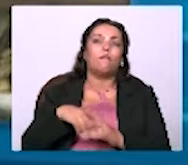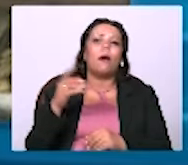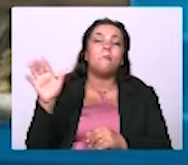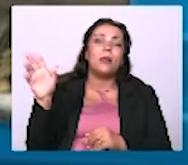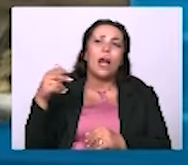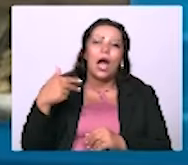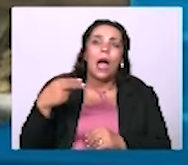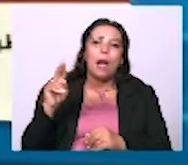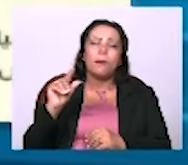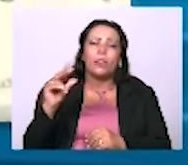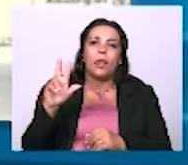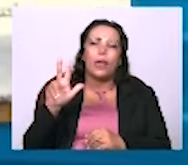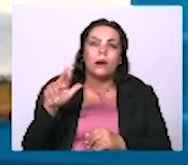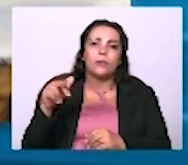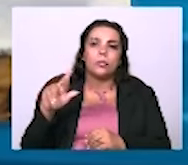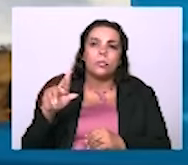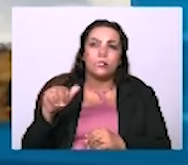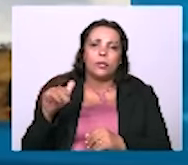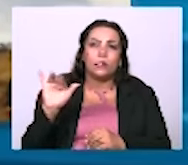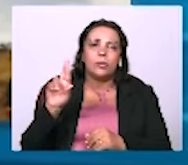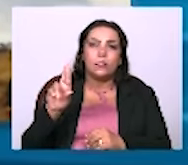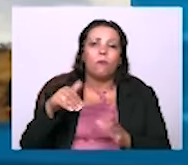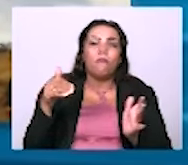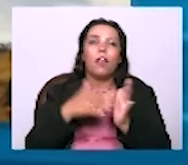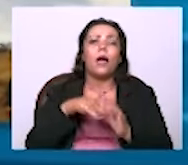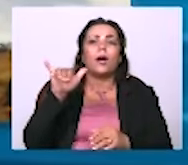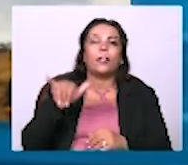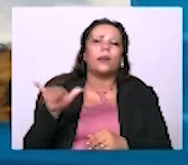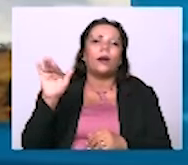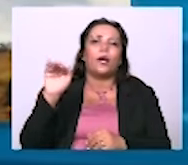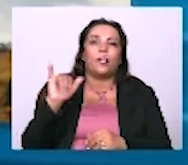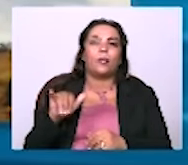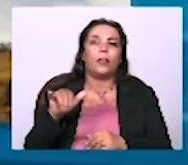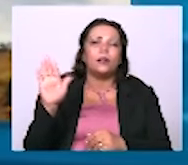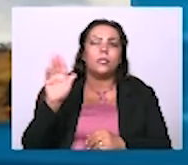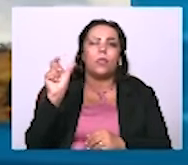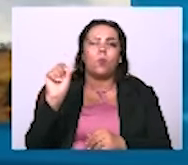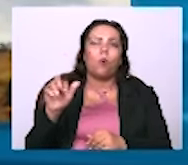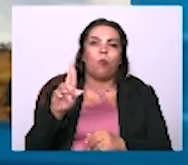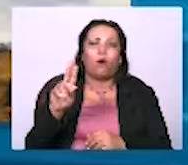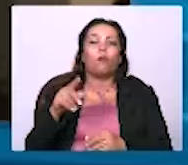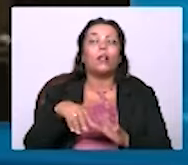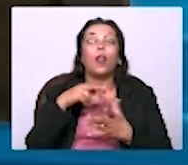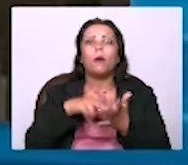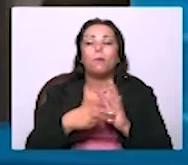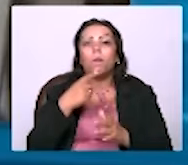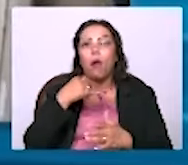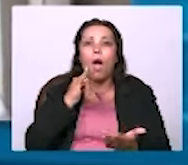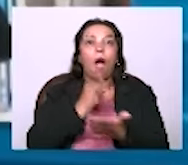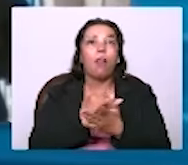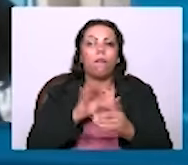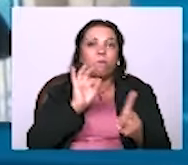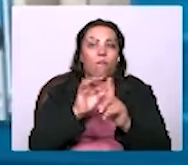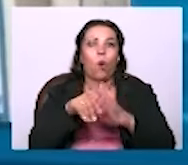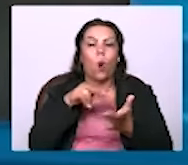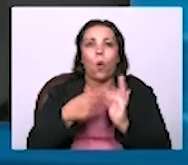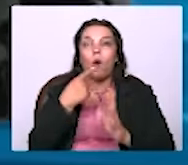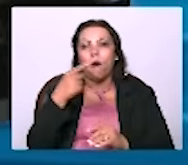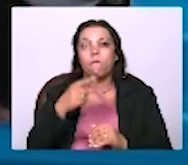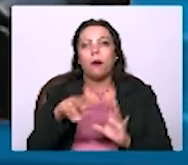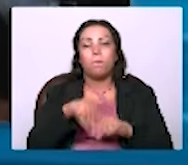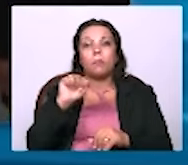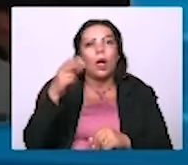العزيز الرنتيسي واخيرا يحيى السنوار ف فكره استهداف القيادات بالنسبه